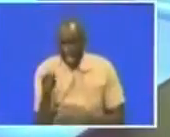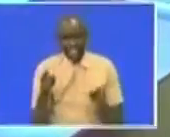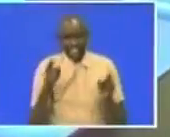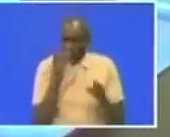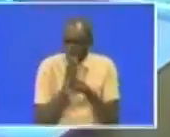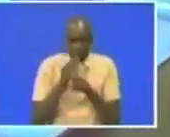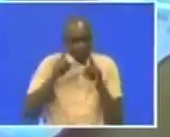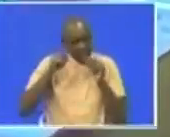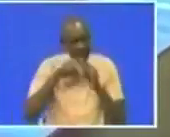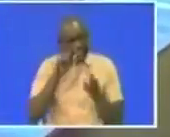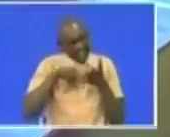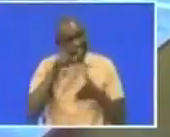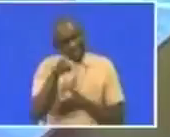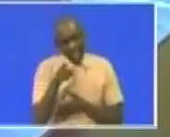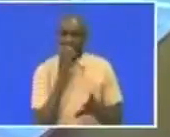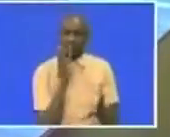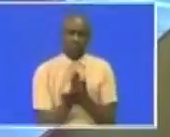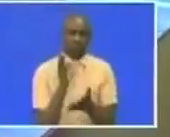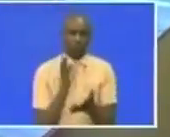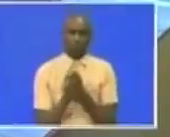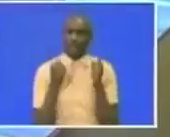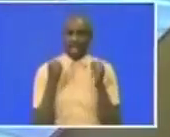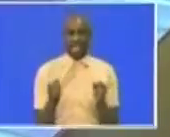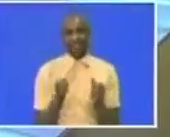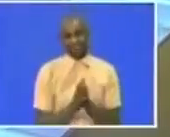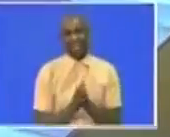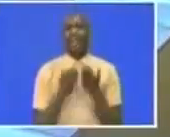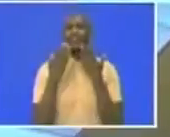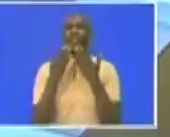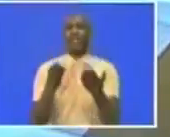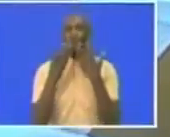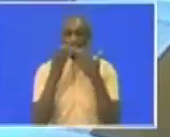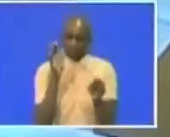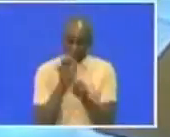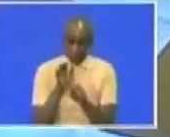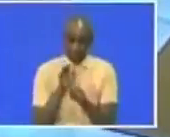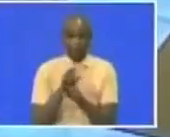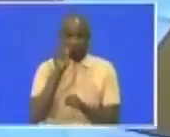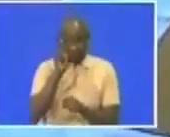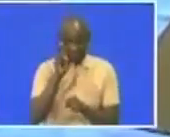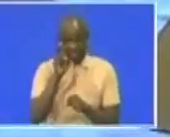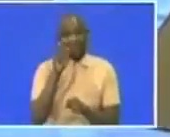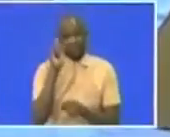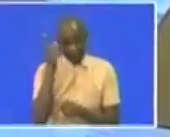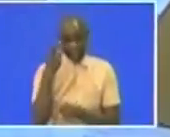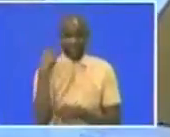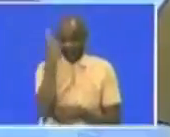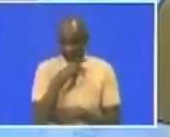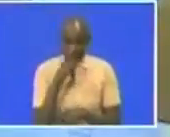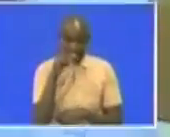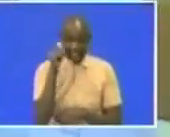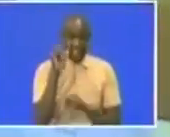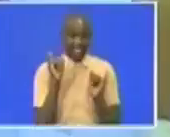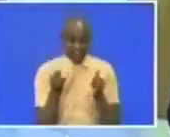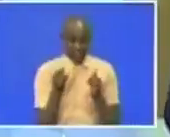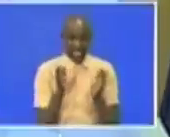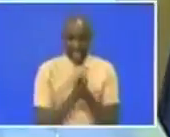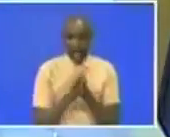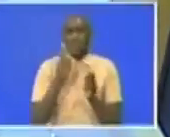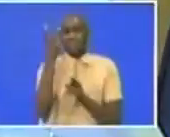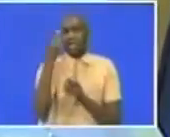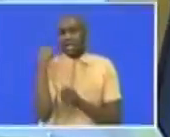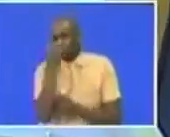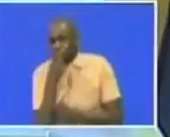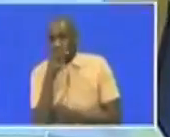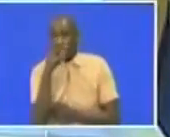ambayo nimesoma najua tu haiwezi kuwa mwingine. Asante sana mtazamaji kwa kutazama awamu ya kwanza ya taarifa za KTN Leo. Kwenye awamu ya